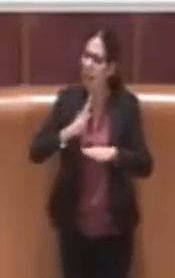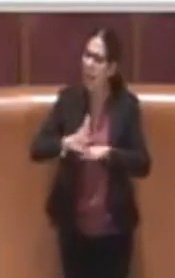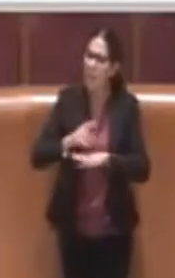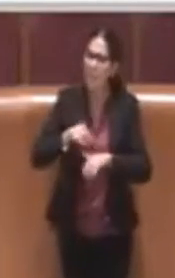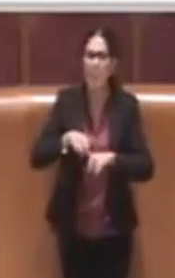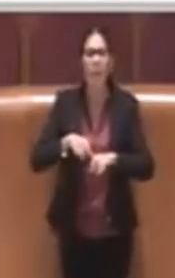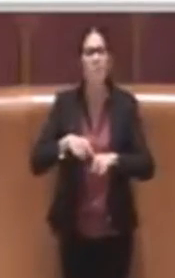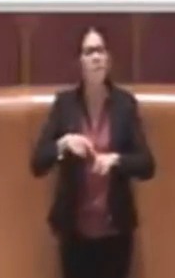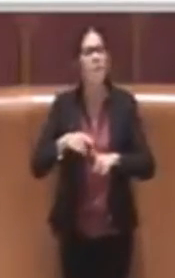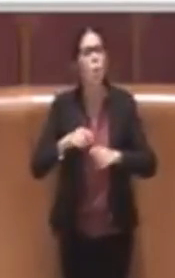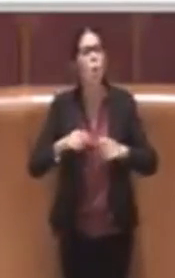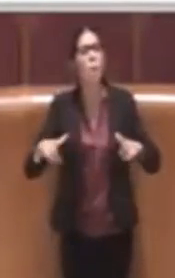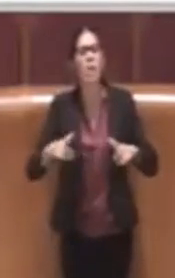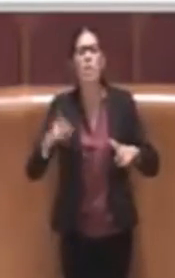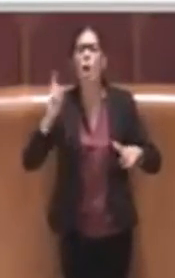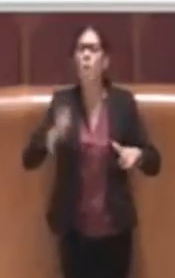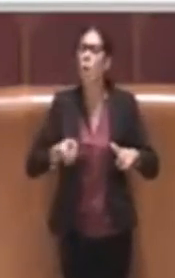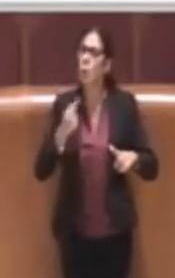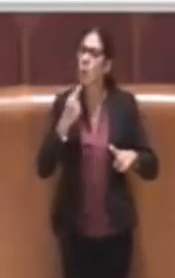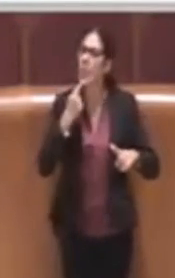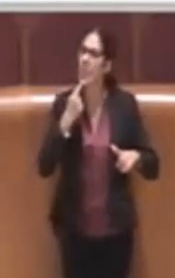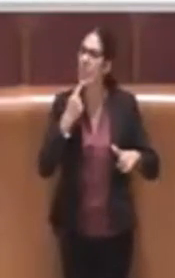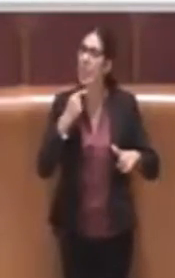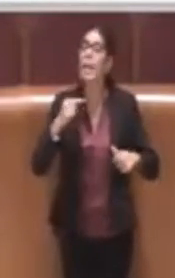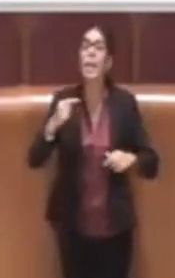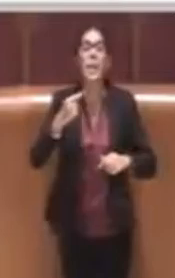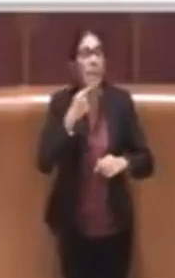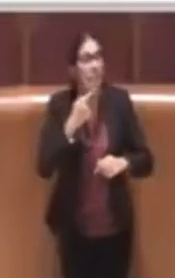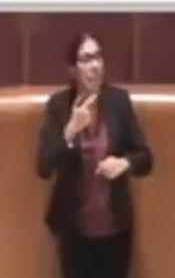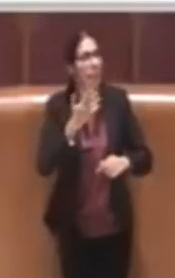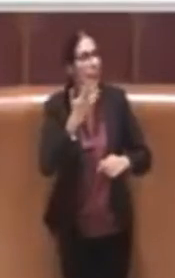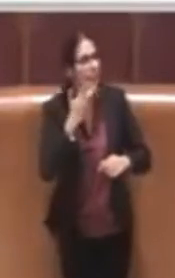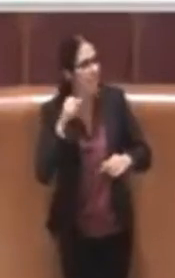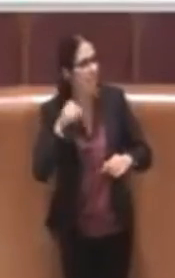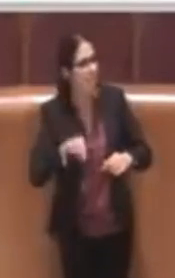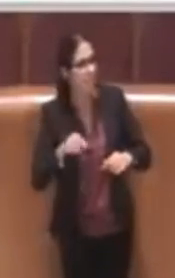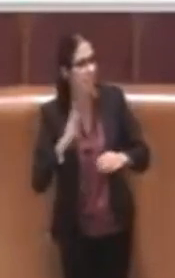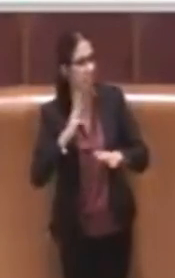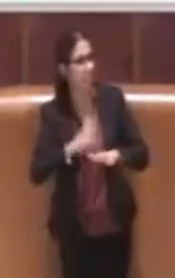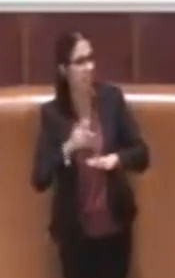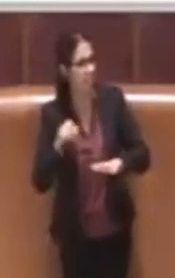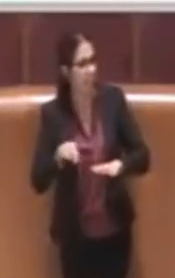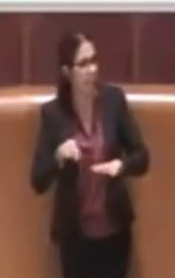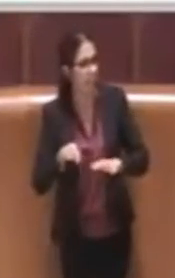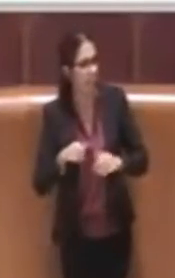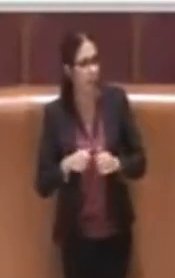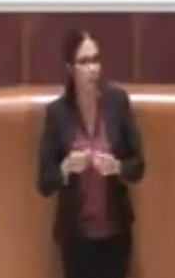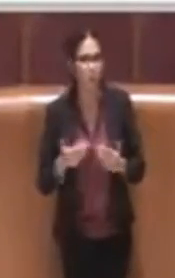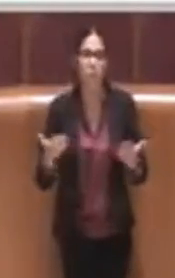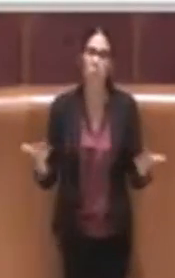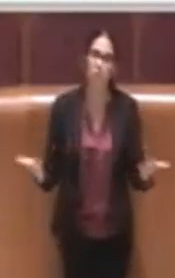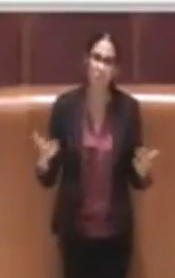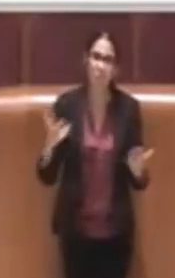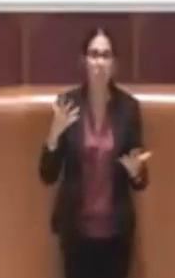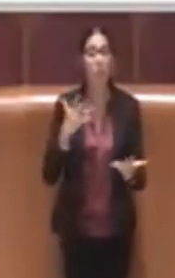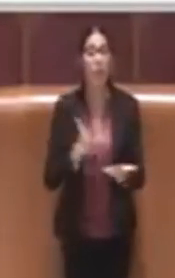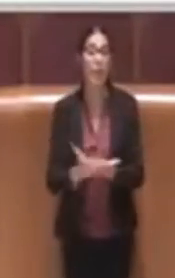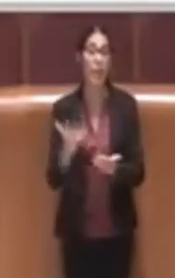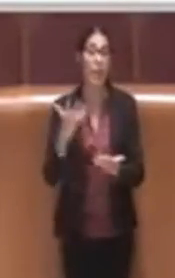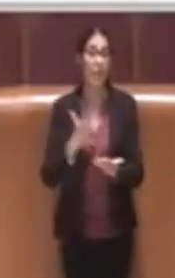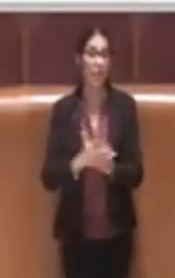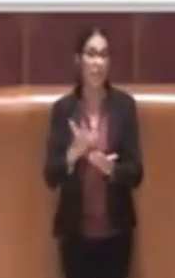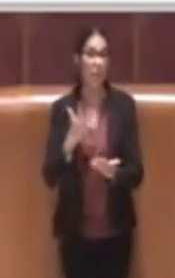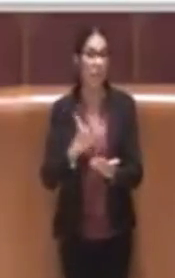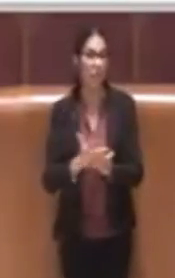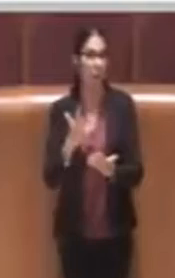e chi è a favore di questo intervento? Ora, la narrazione dominante che ho percepito onestamente